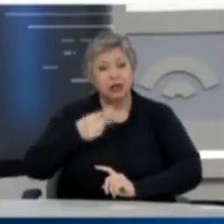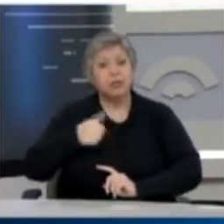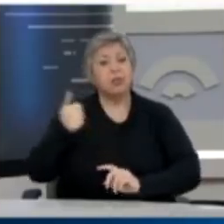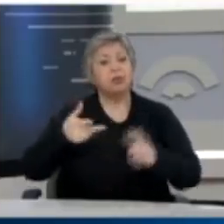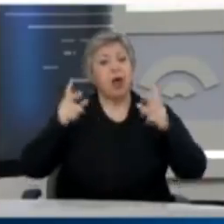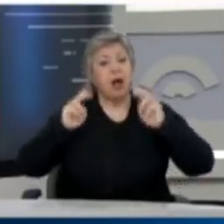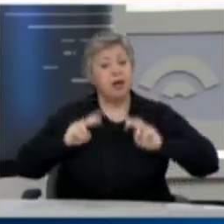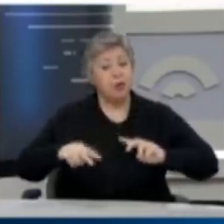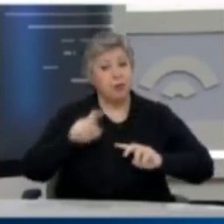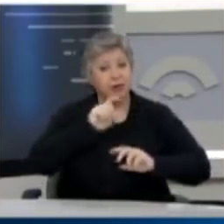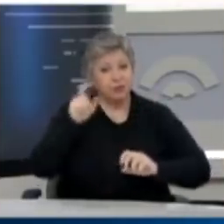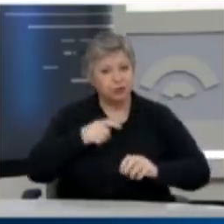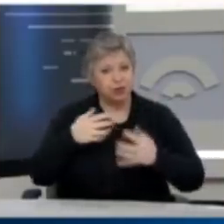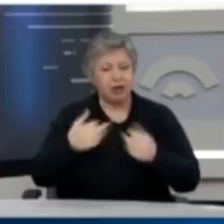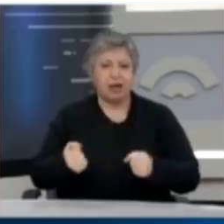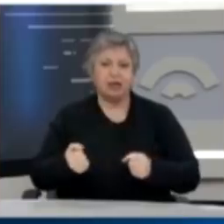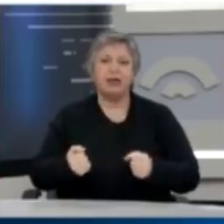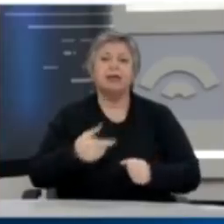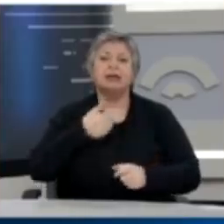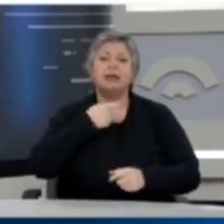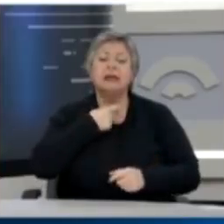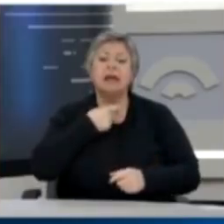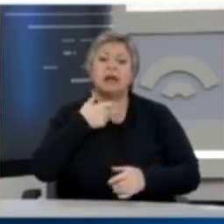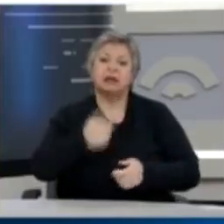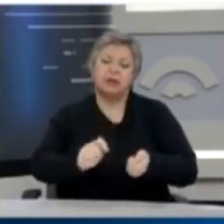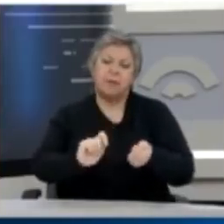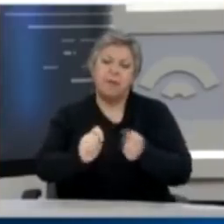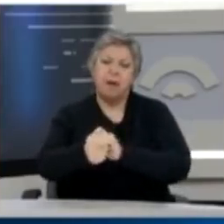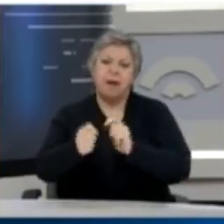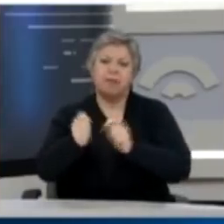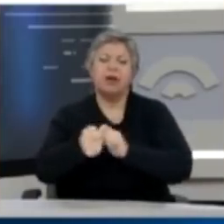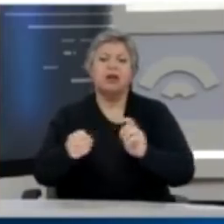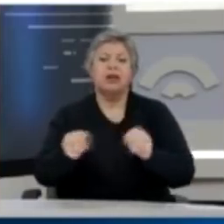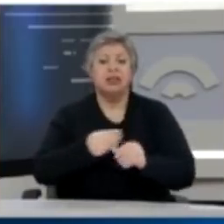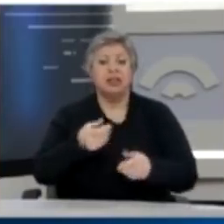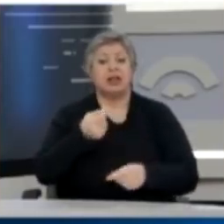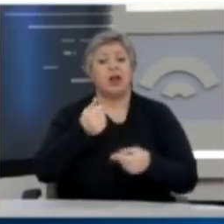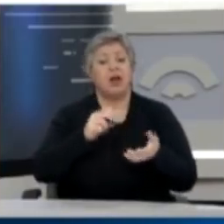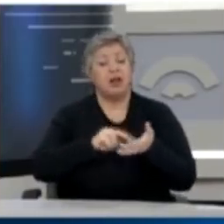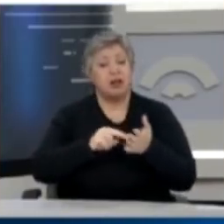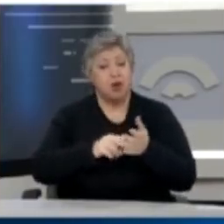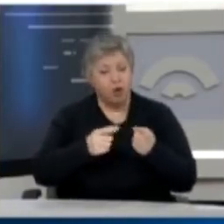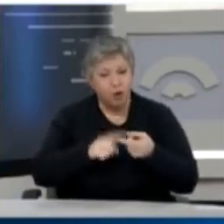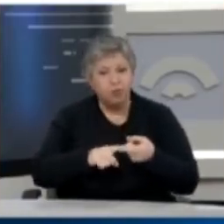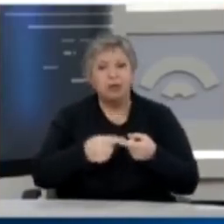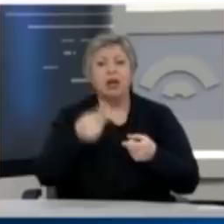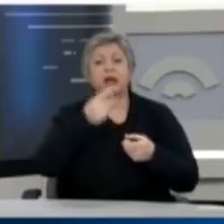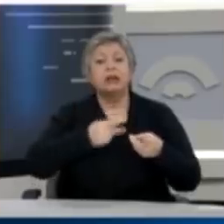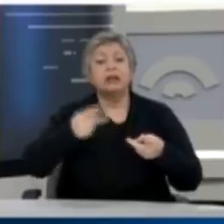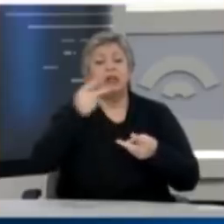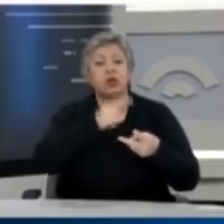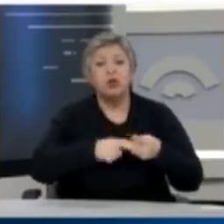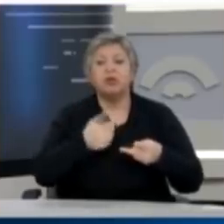ζωή, απαιτούν βαθύτερες ριζικές αλλαγές στην οικονομία και την κοινωνία, στο ποιος έχει την εξουσία,